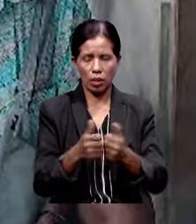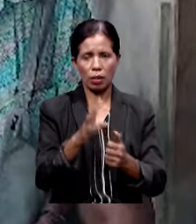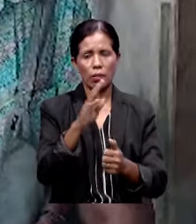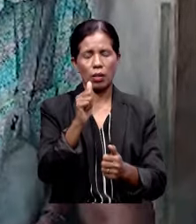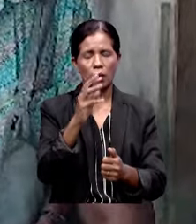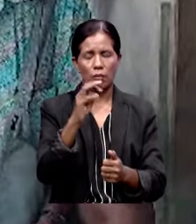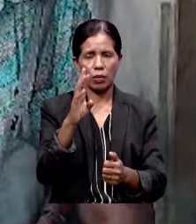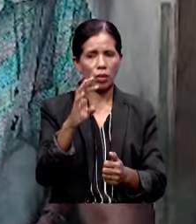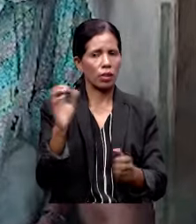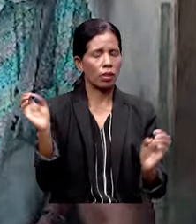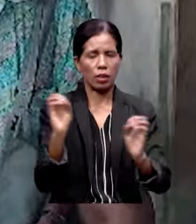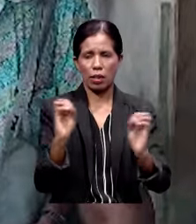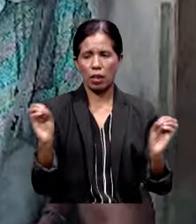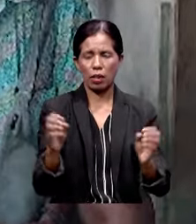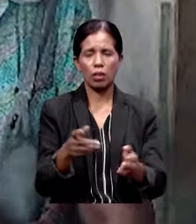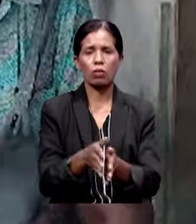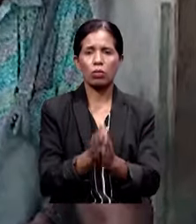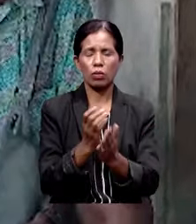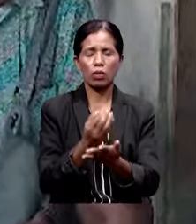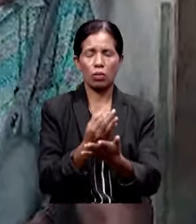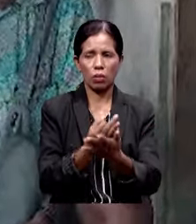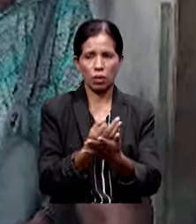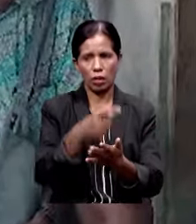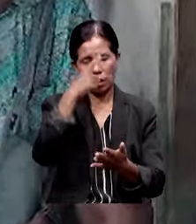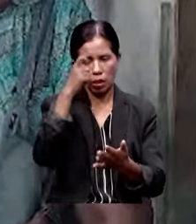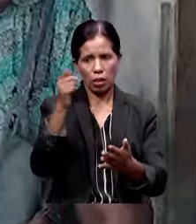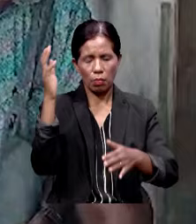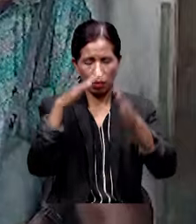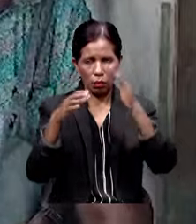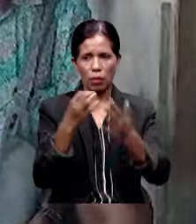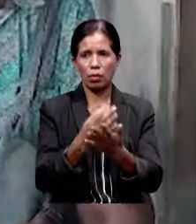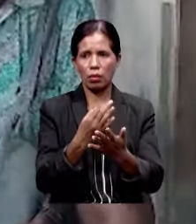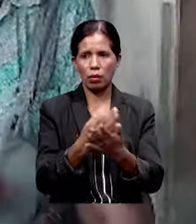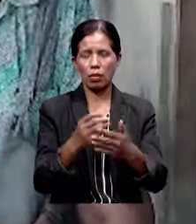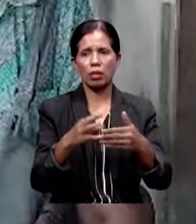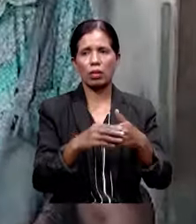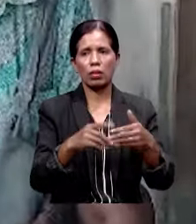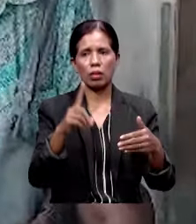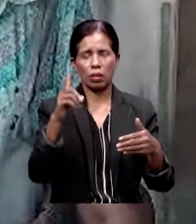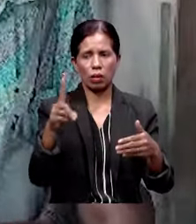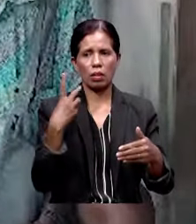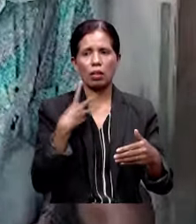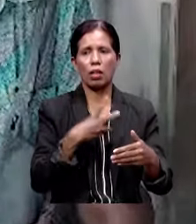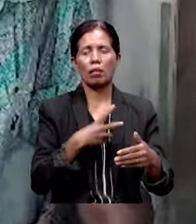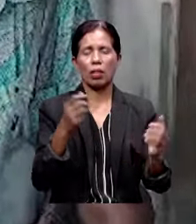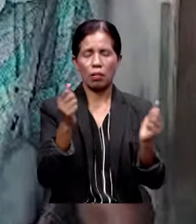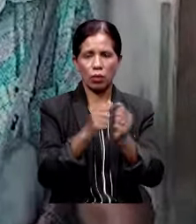considera ilegal cobrança ilegal tamba volume orçamento nebe mak $1 am total